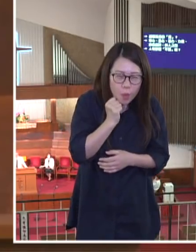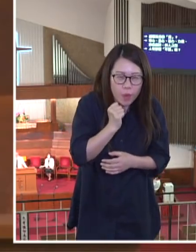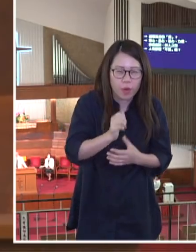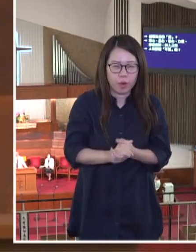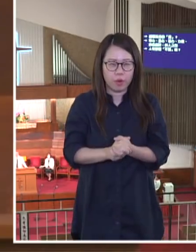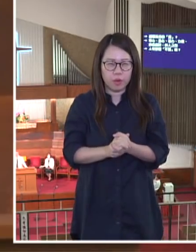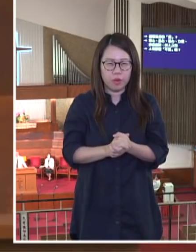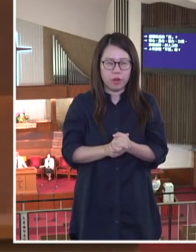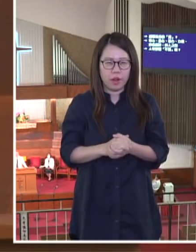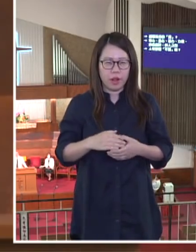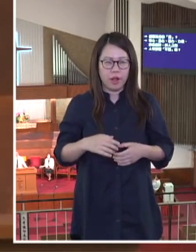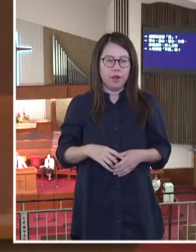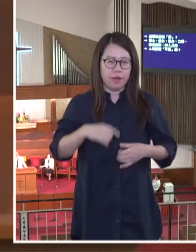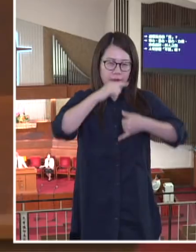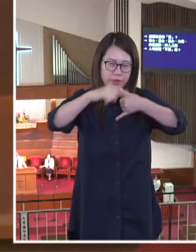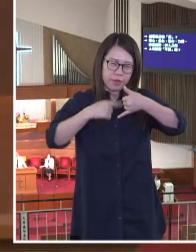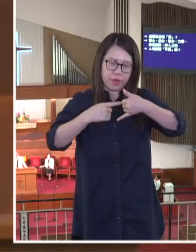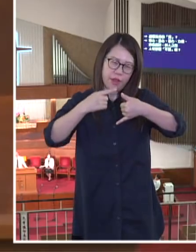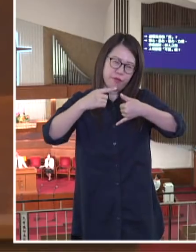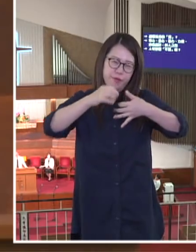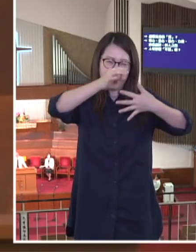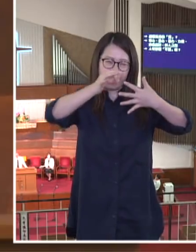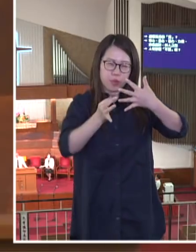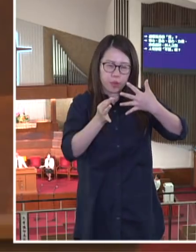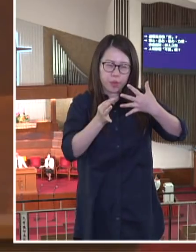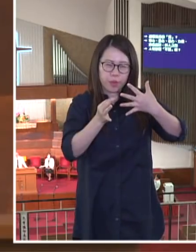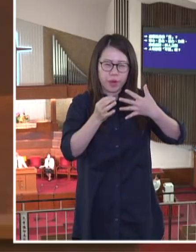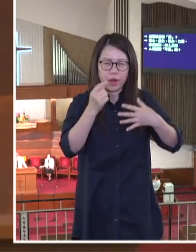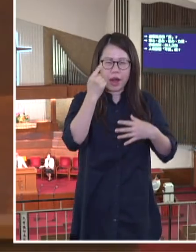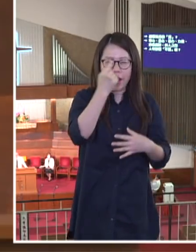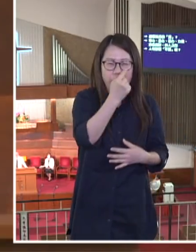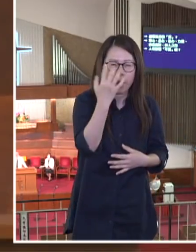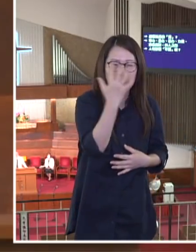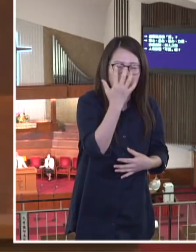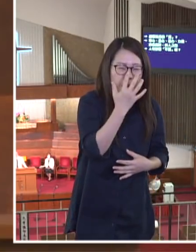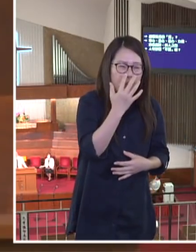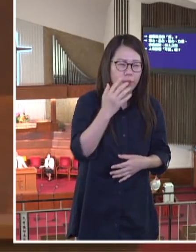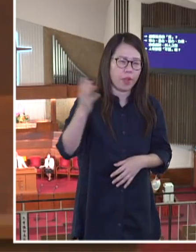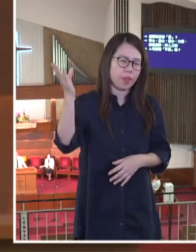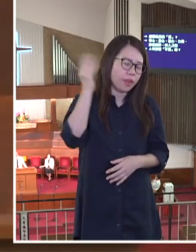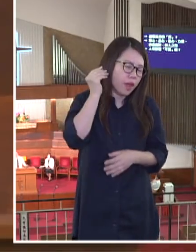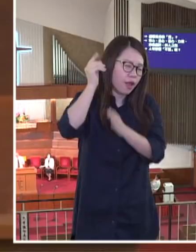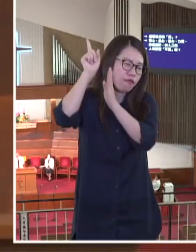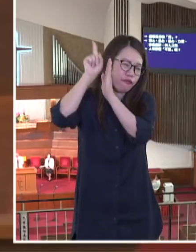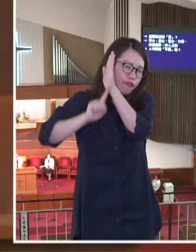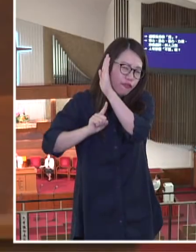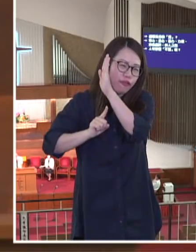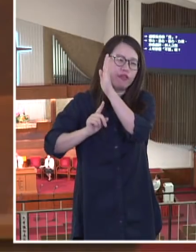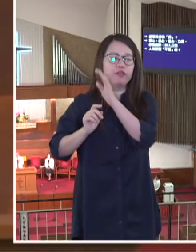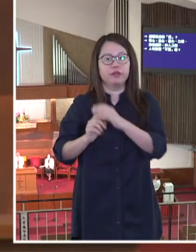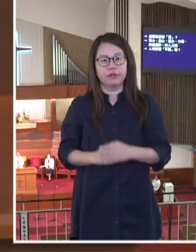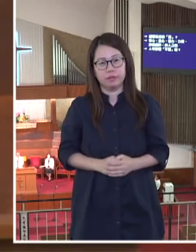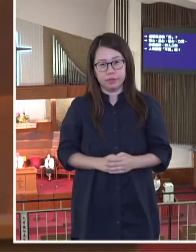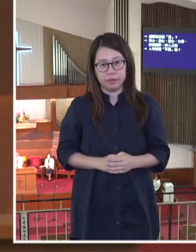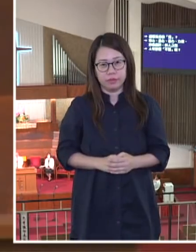精神，即是可能又变得眼又蒙了一些，耳又聋了一些，即是当一个